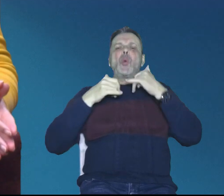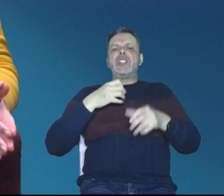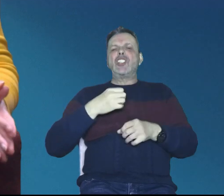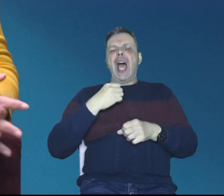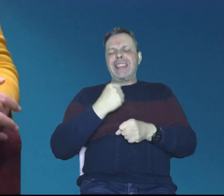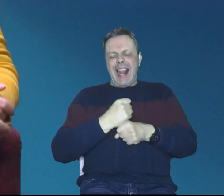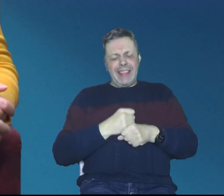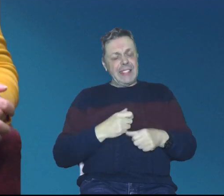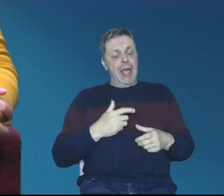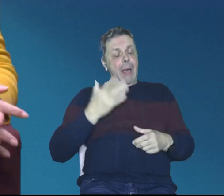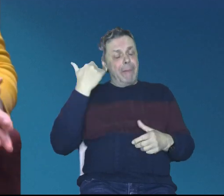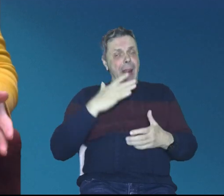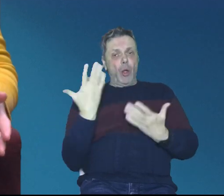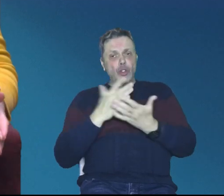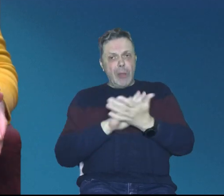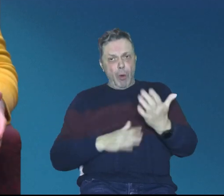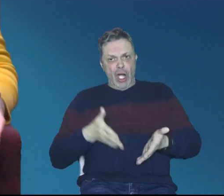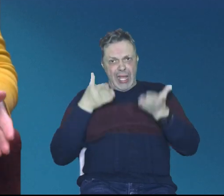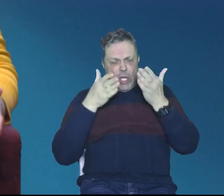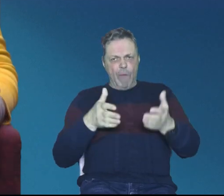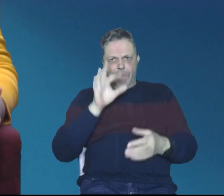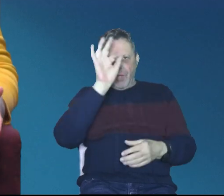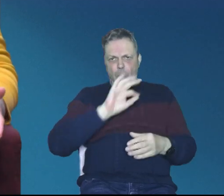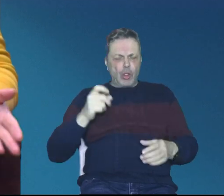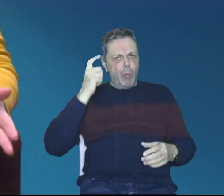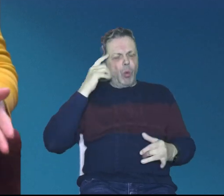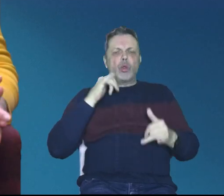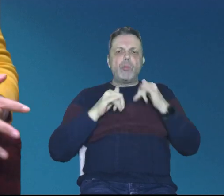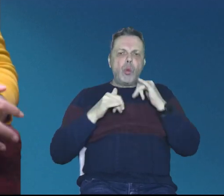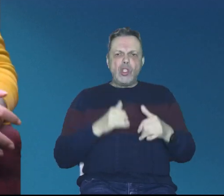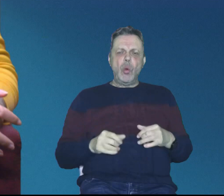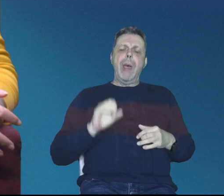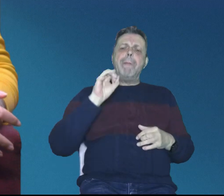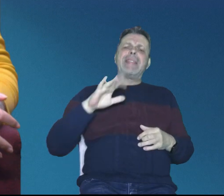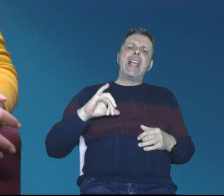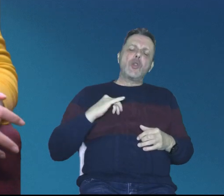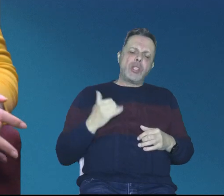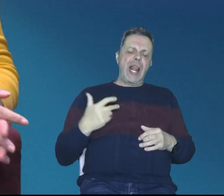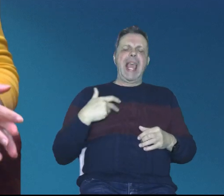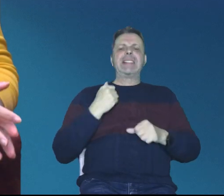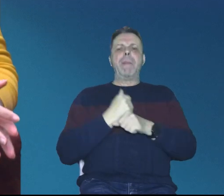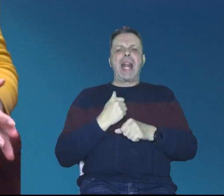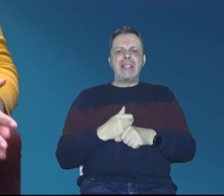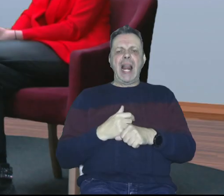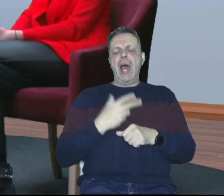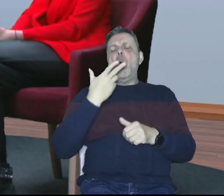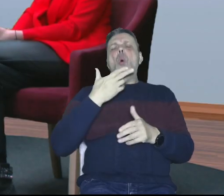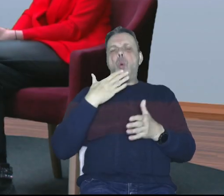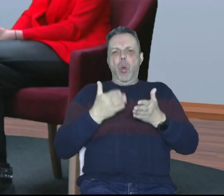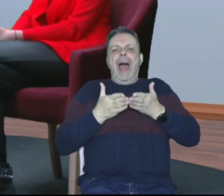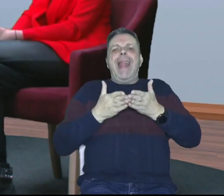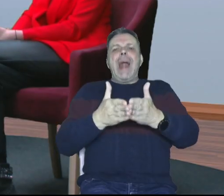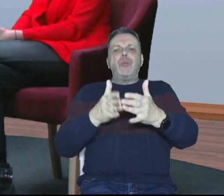rekla, turistička djelatnica i prije nego što sam krenula sa ovim projektom u kulturnom turizmu, gotovo 15 godina sam